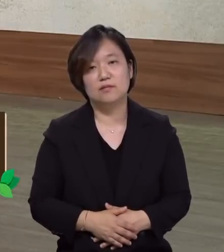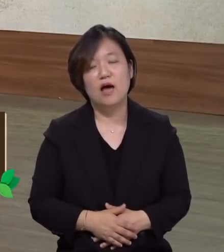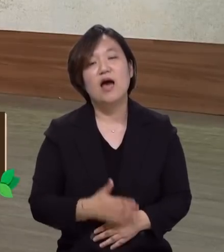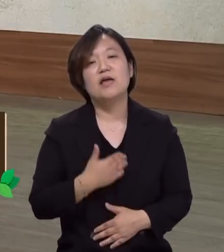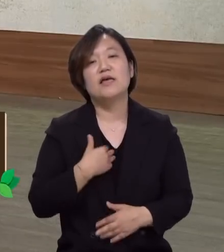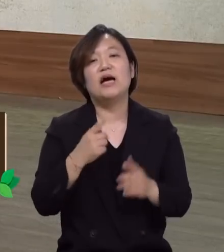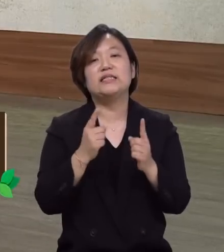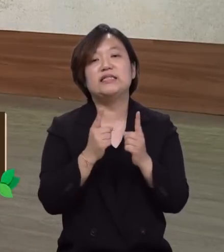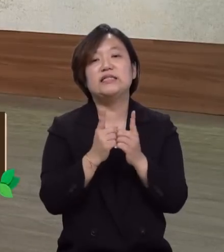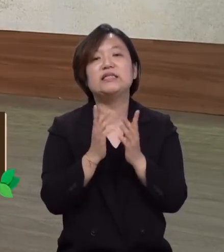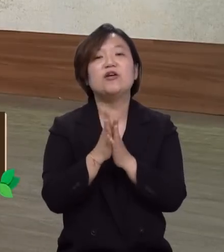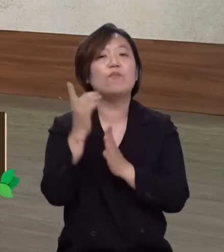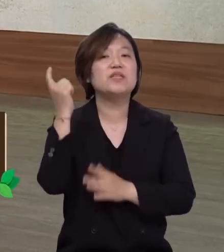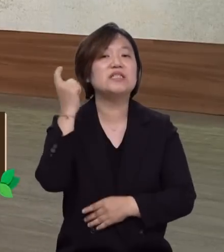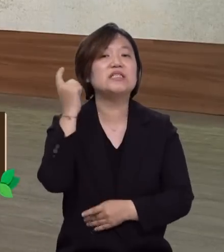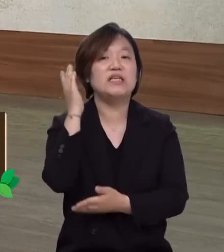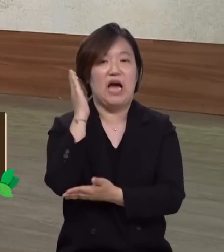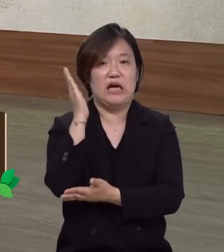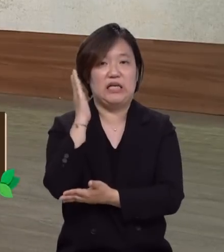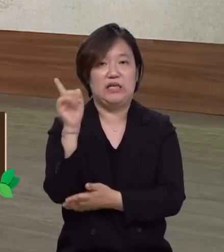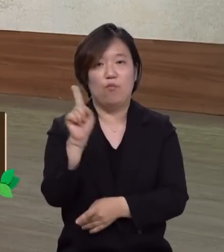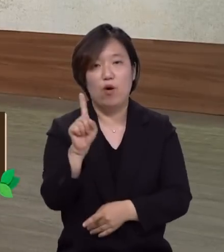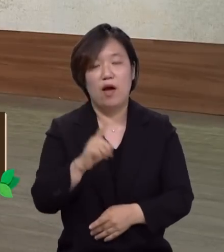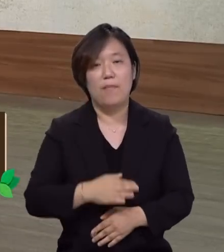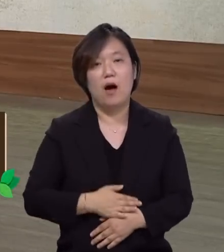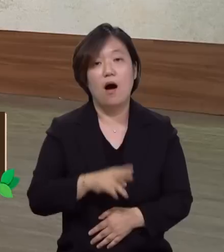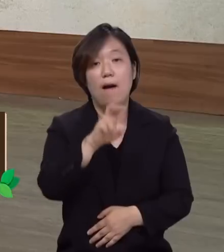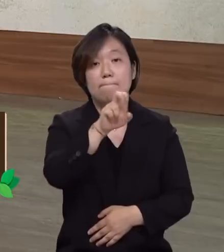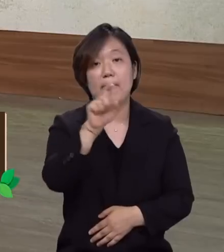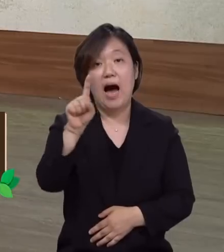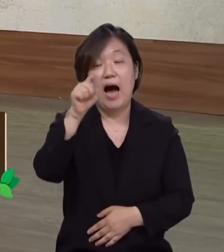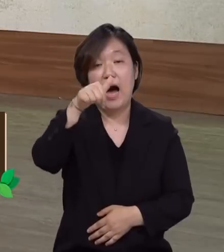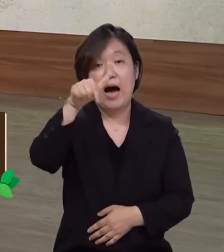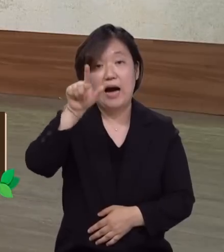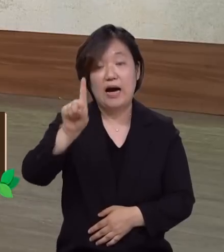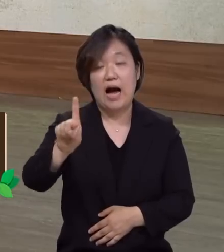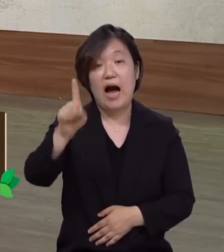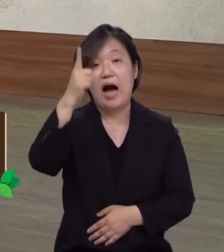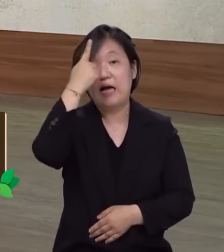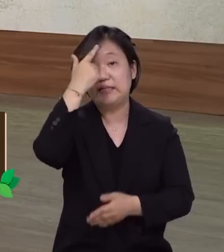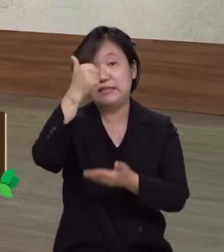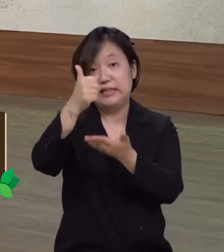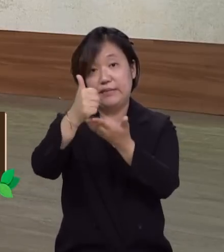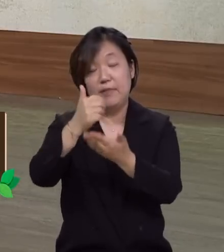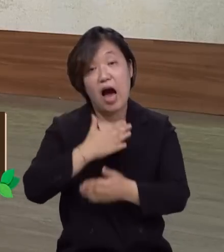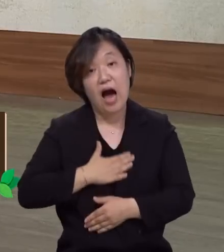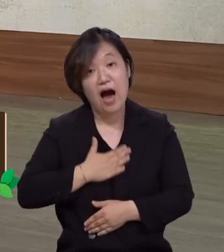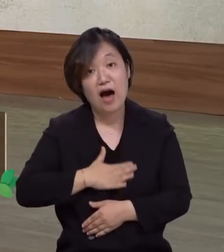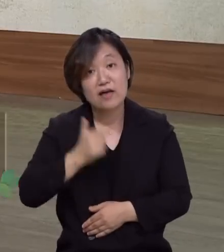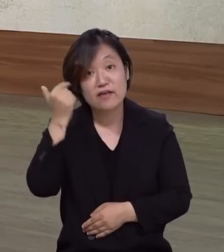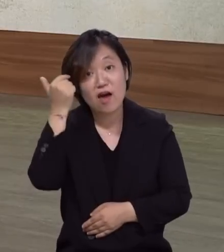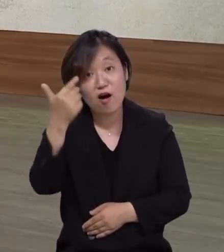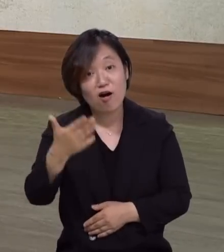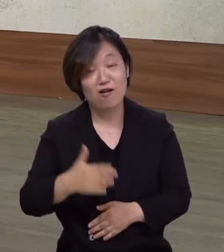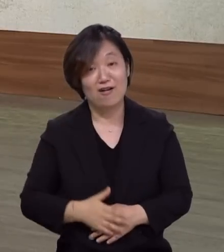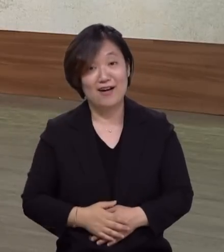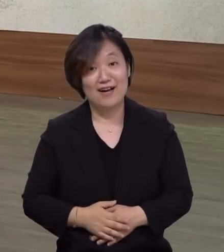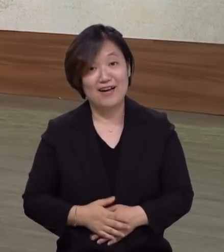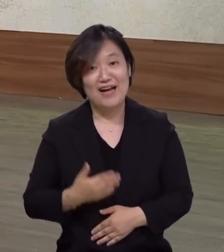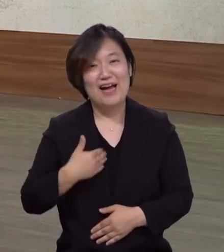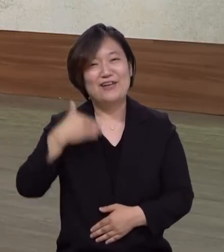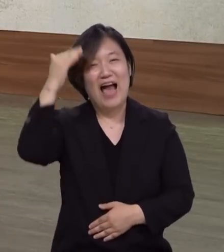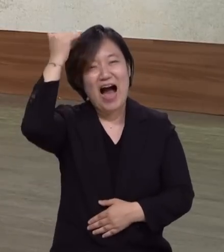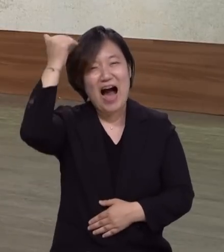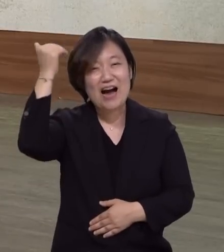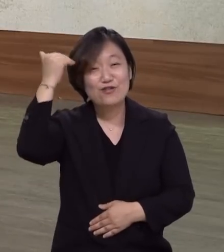직접들은 얘긴데 여러분들 그 마가스님이라고 아시죠 막아쓰니 뭐 우리 한국의 불자님들